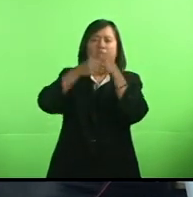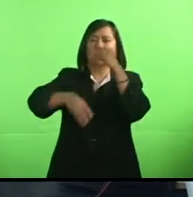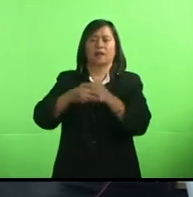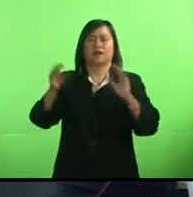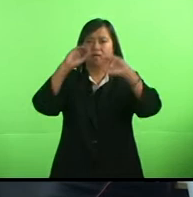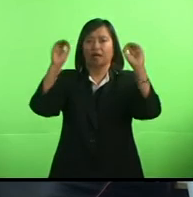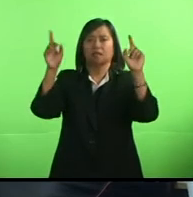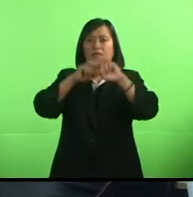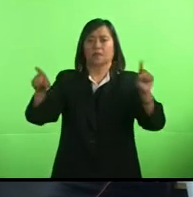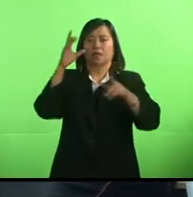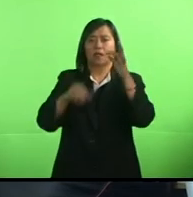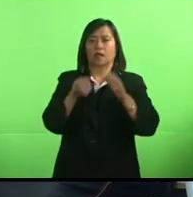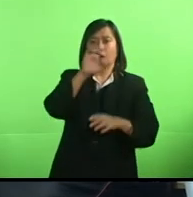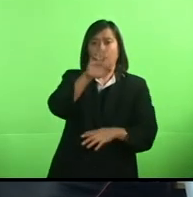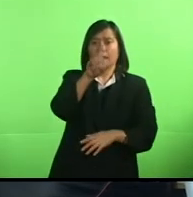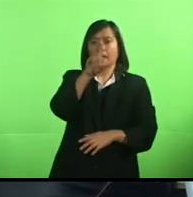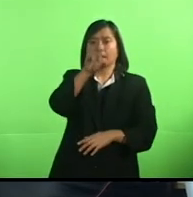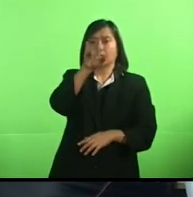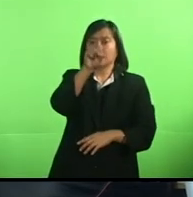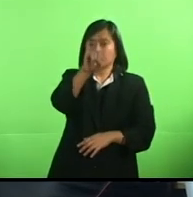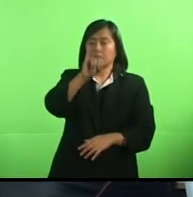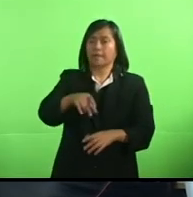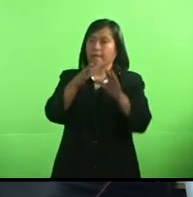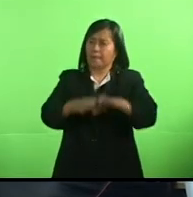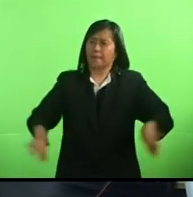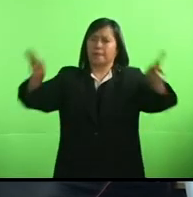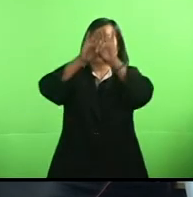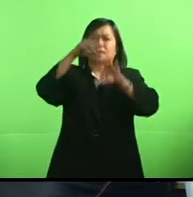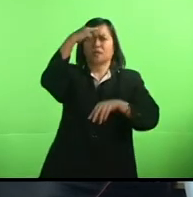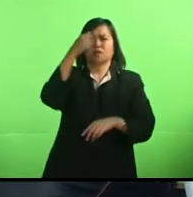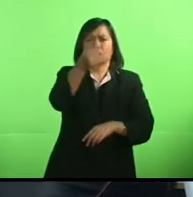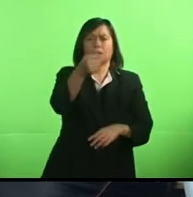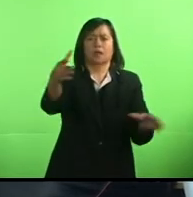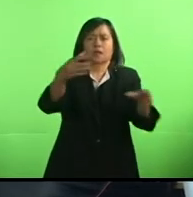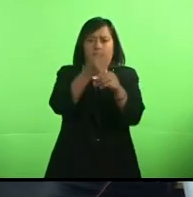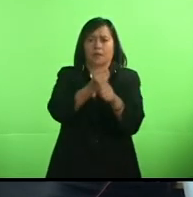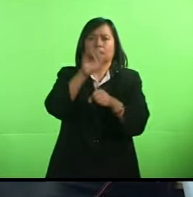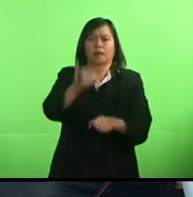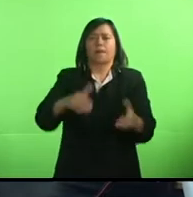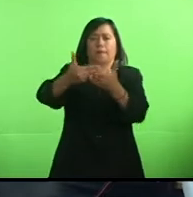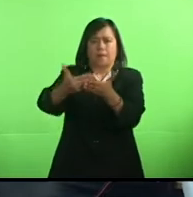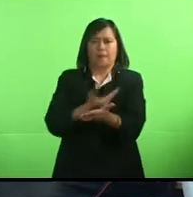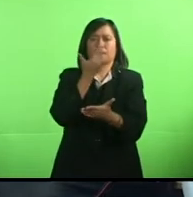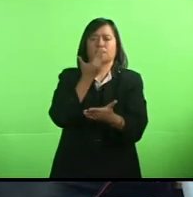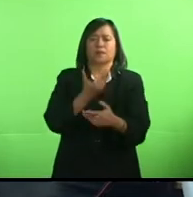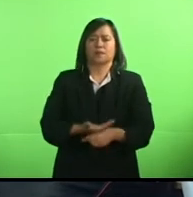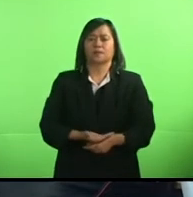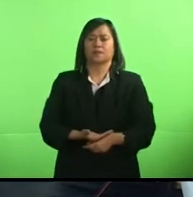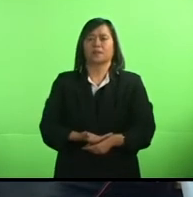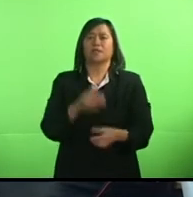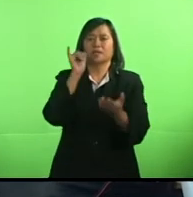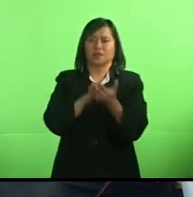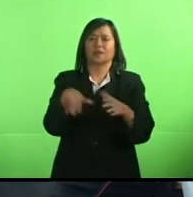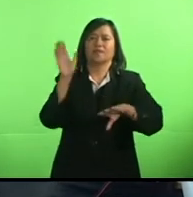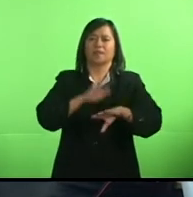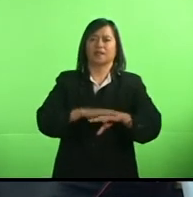then it is important to make sure you get the correct, the latest edition. That is currency. Apa lagi